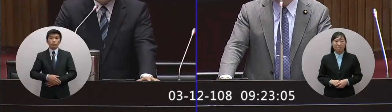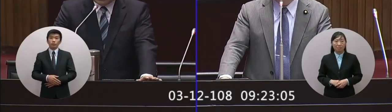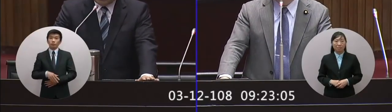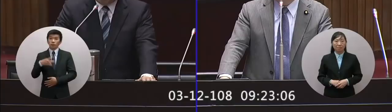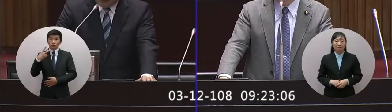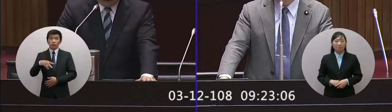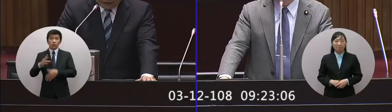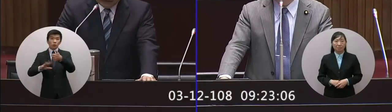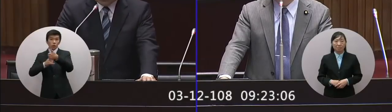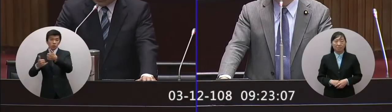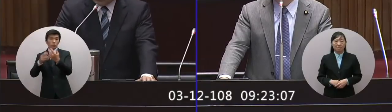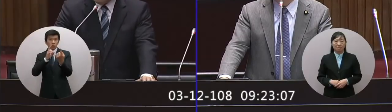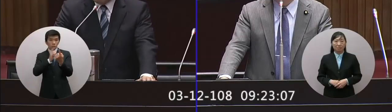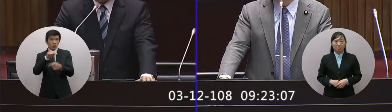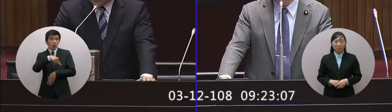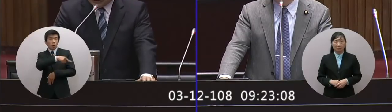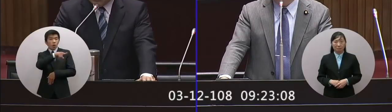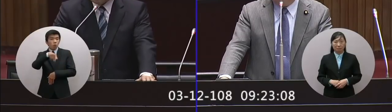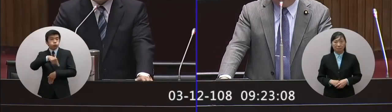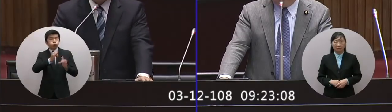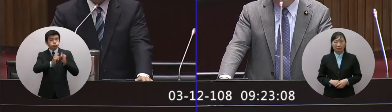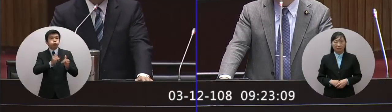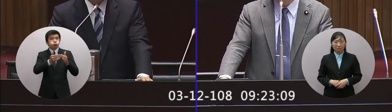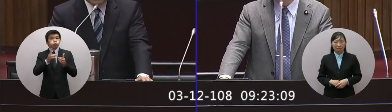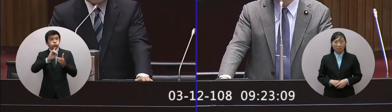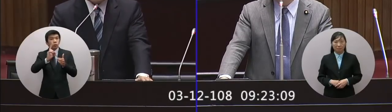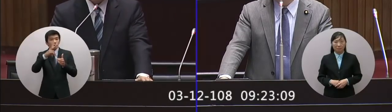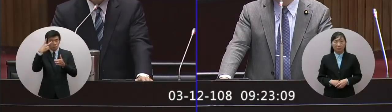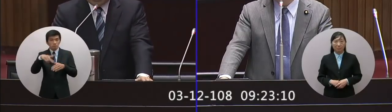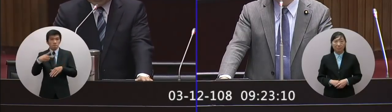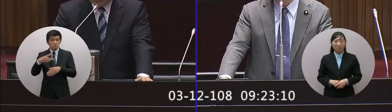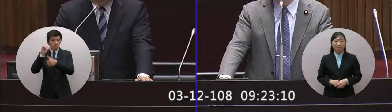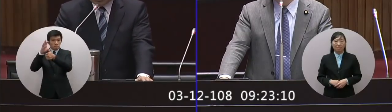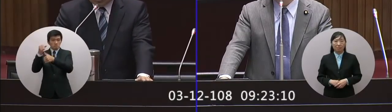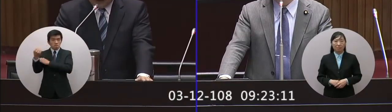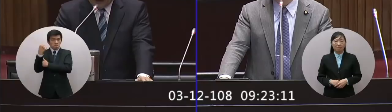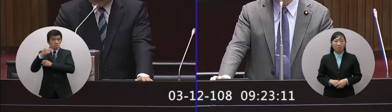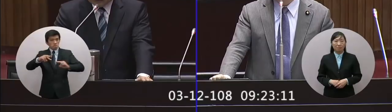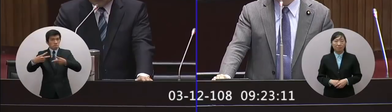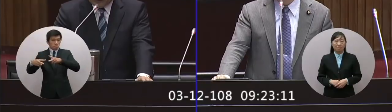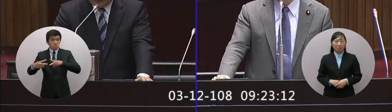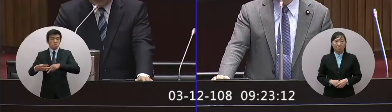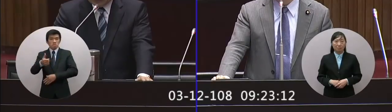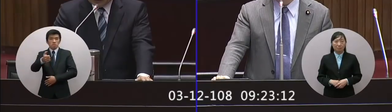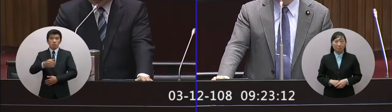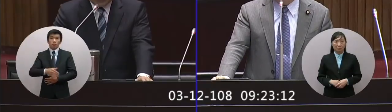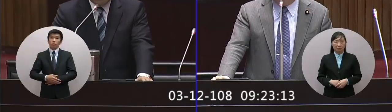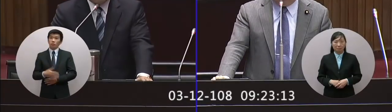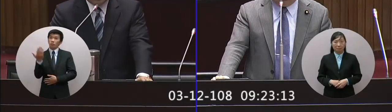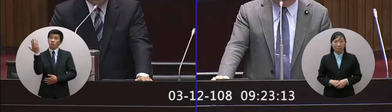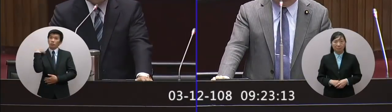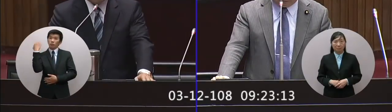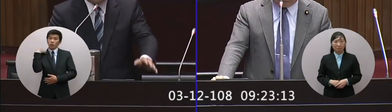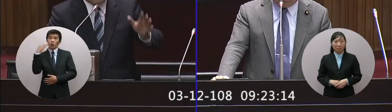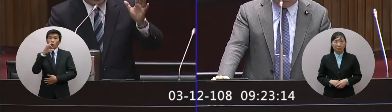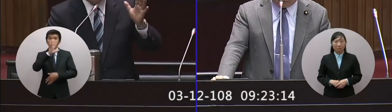悉地方的需要及努力争取。上次也是吴委员特别和苏巧